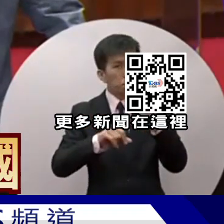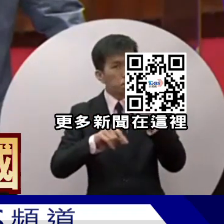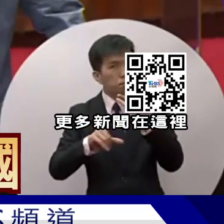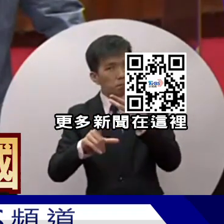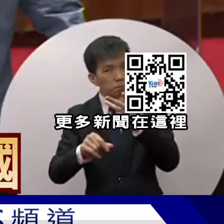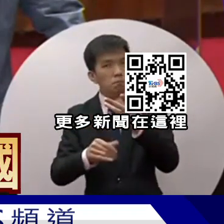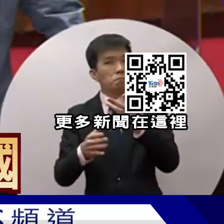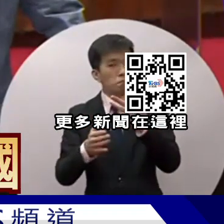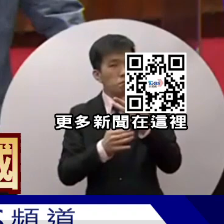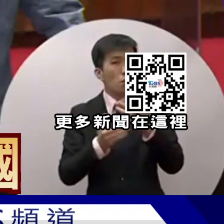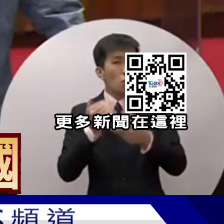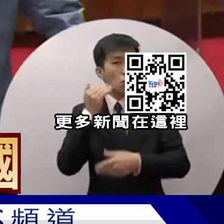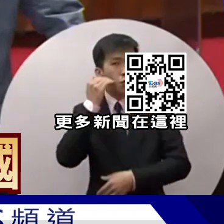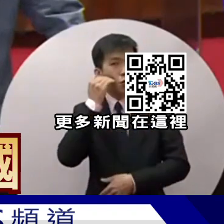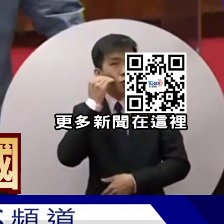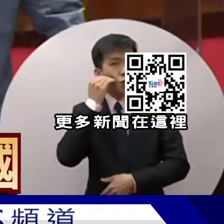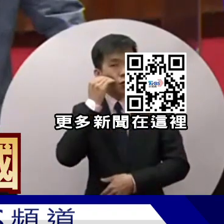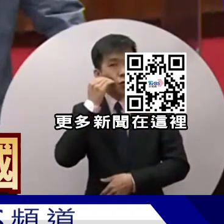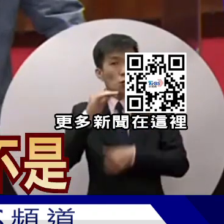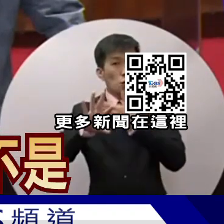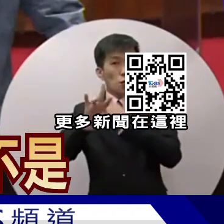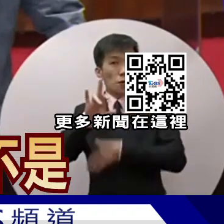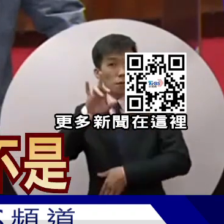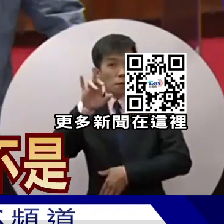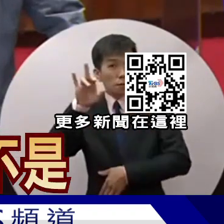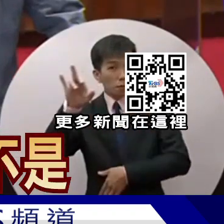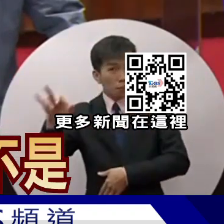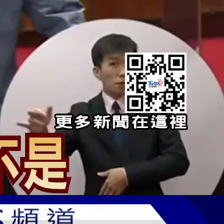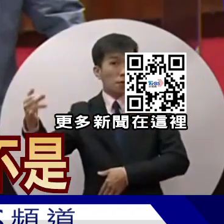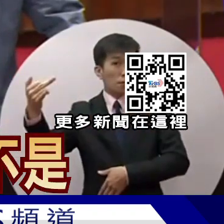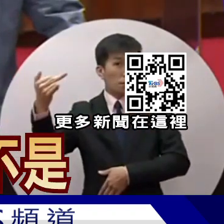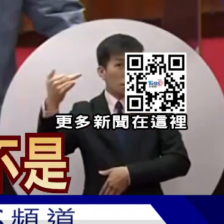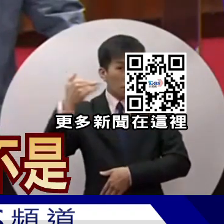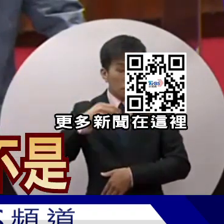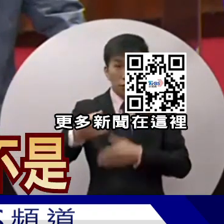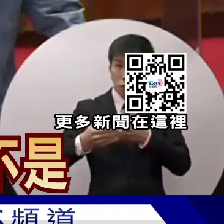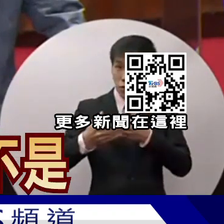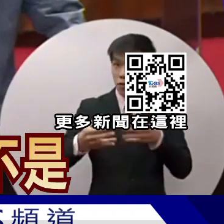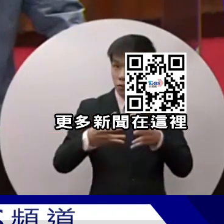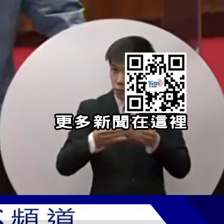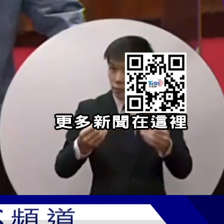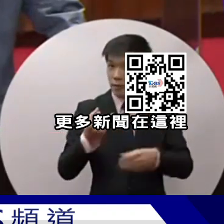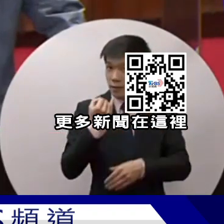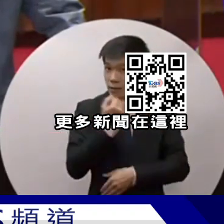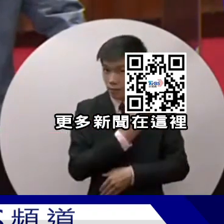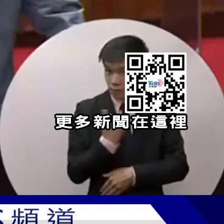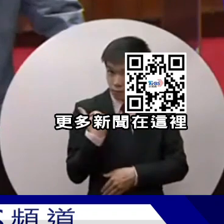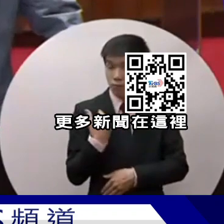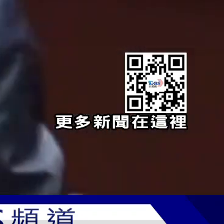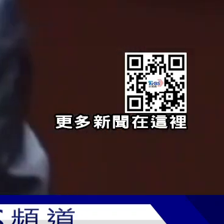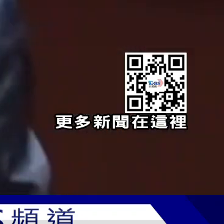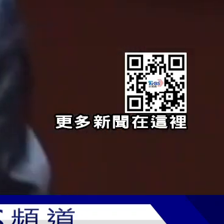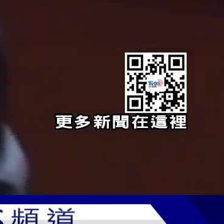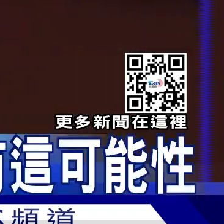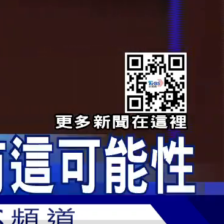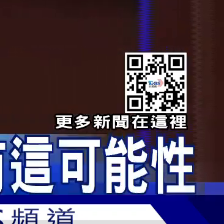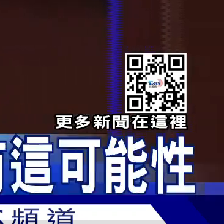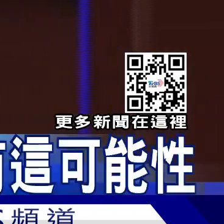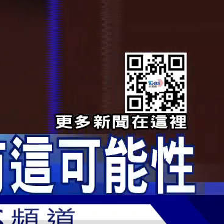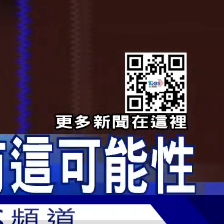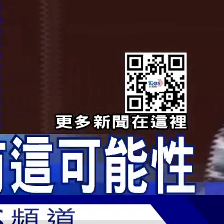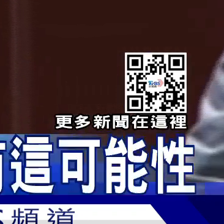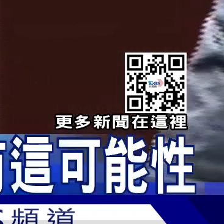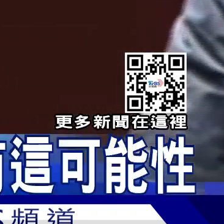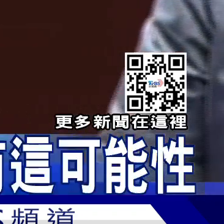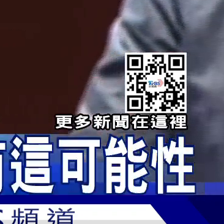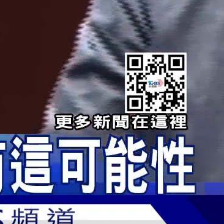国回国免隔离是可以期待的，是不是？ 对，是有这个可能性， 有这个可能性。 阿中部长十二